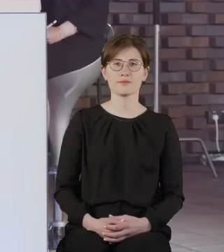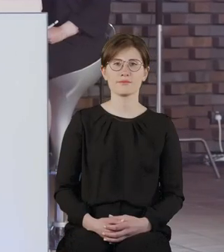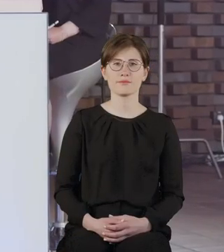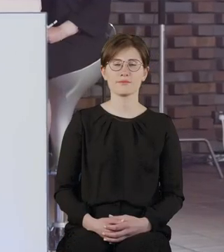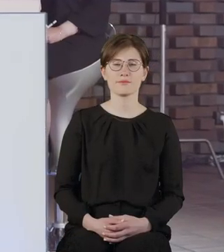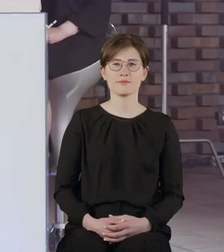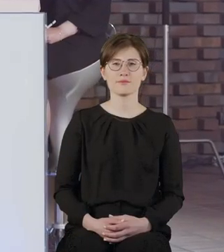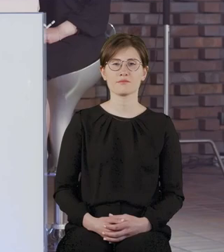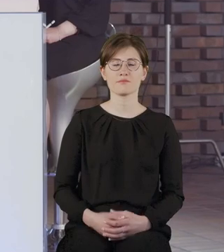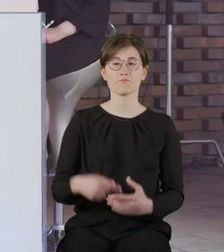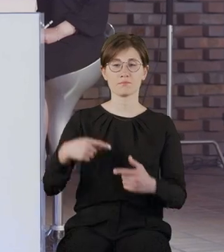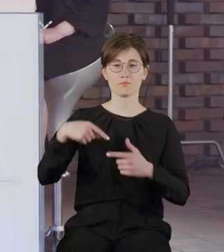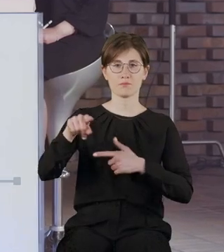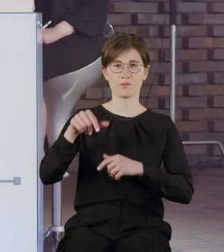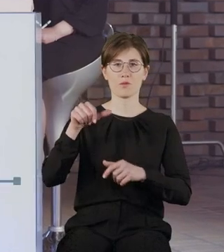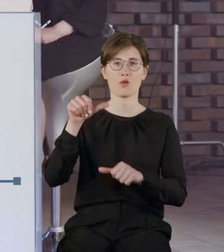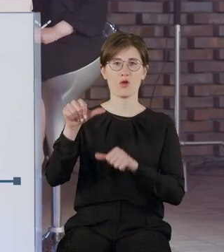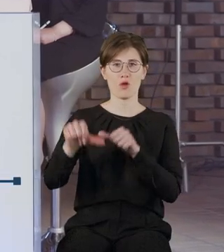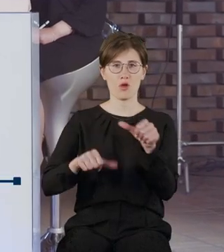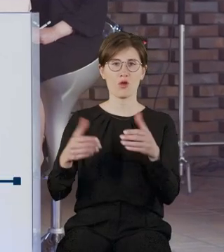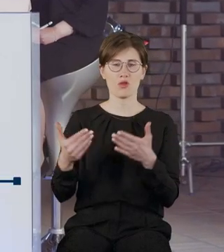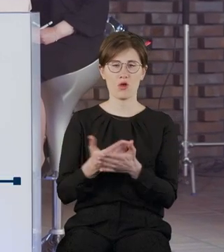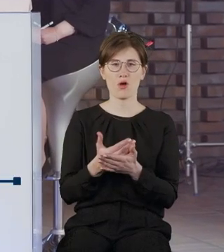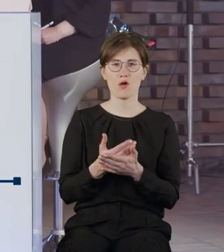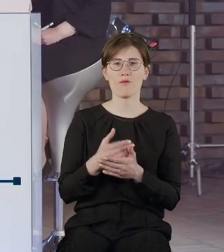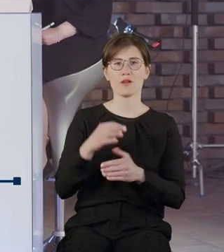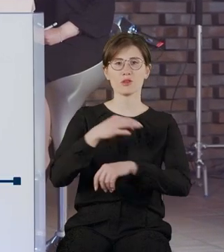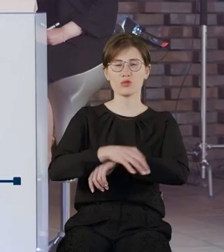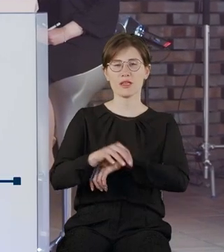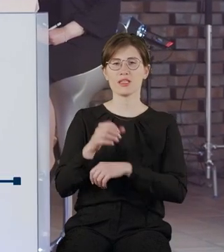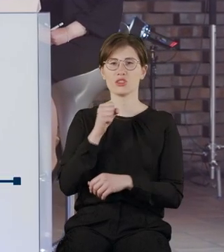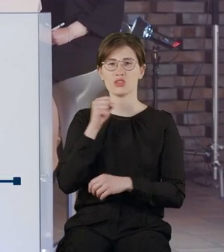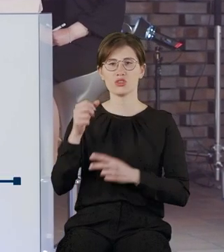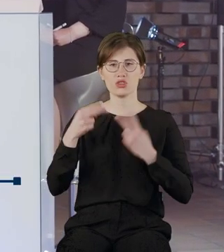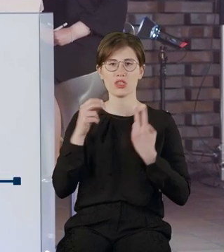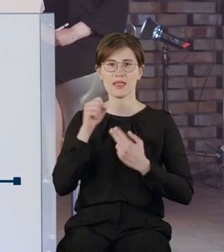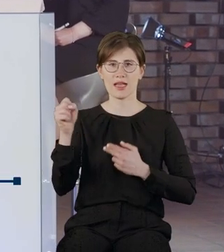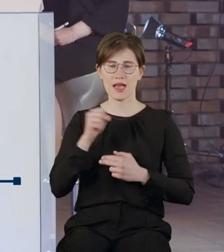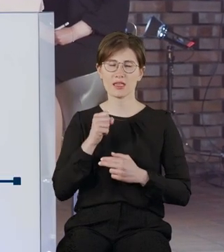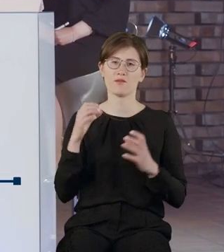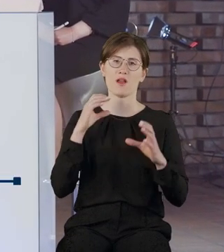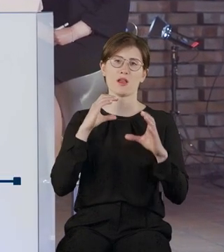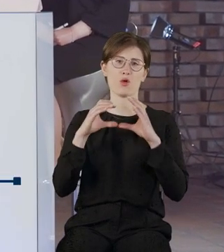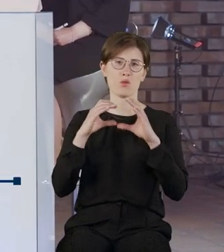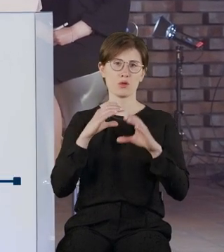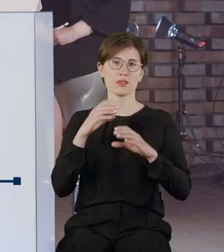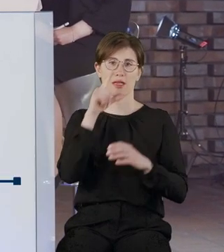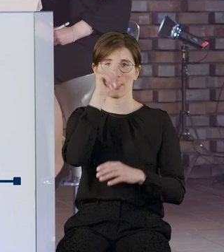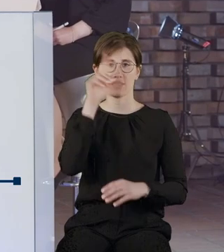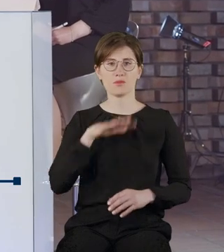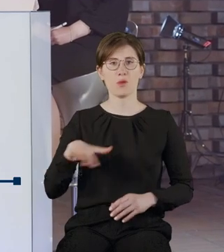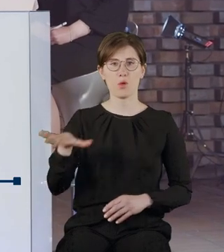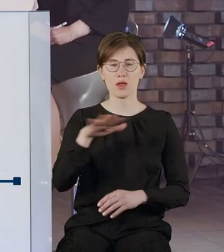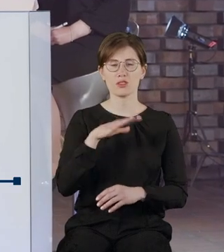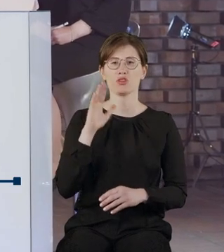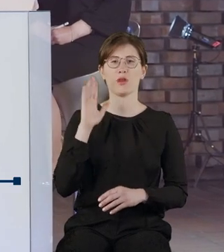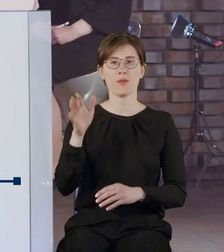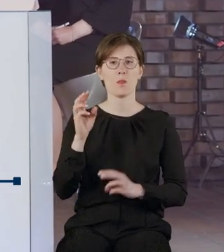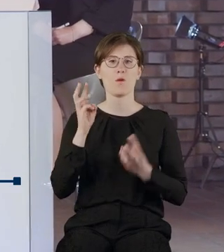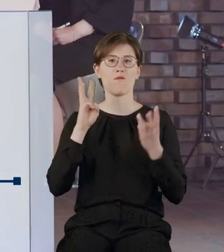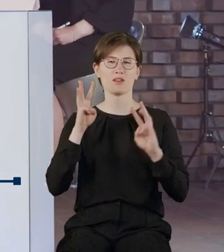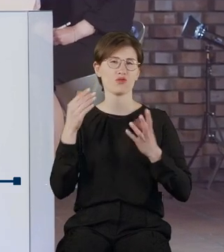Od przyszłego roku akademickiego studenci dziennikarstwa i komunikacji społecznej będą się uczyć warsztatu w nowoczesnych